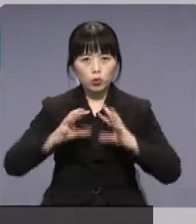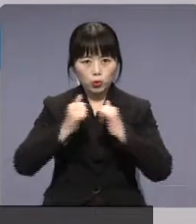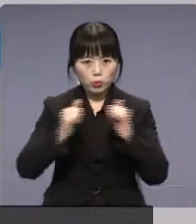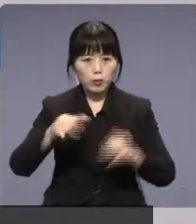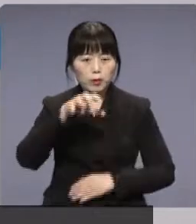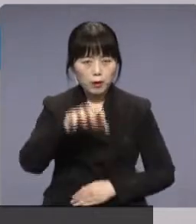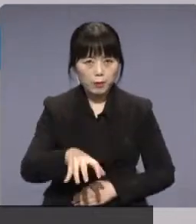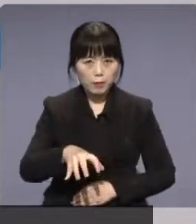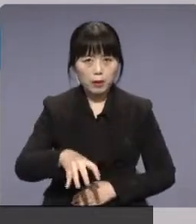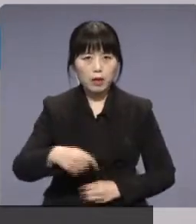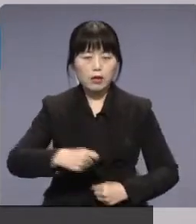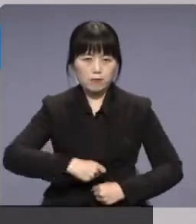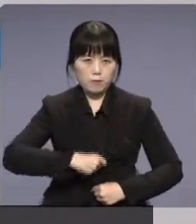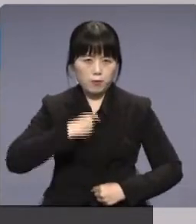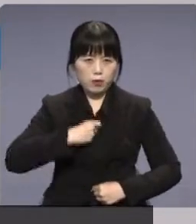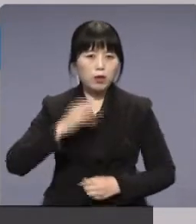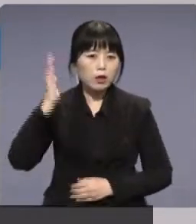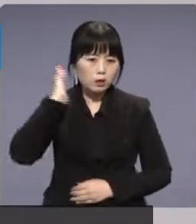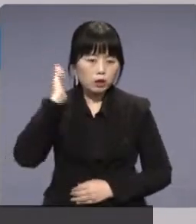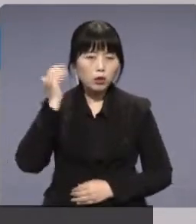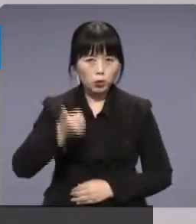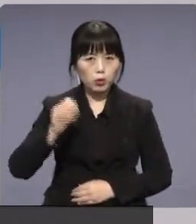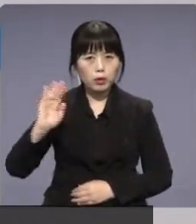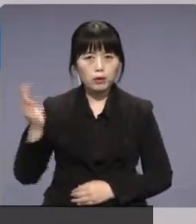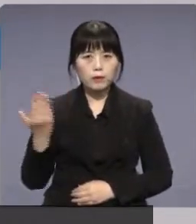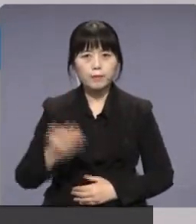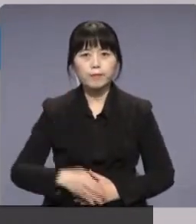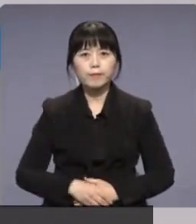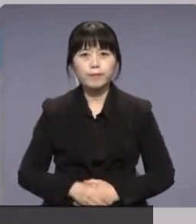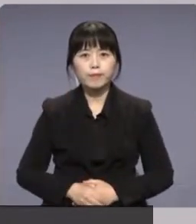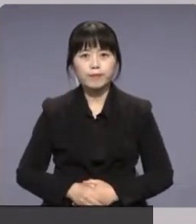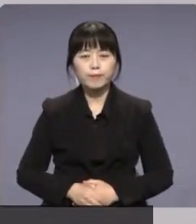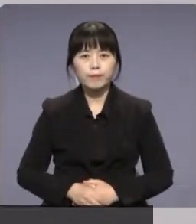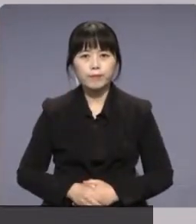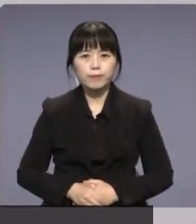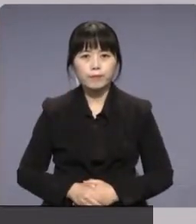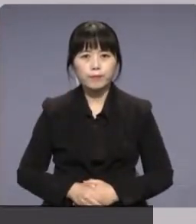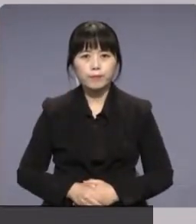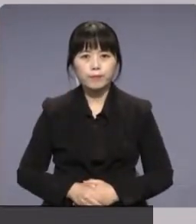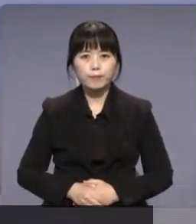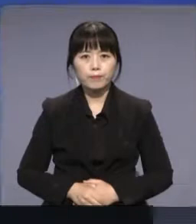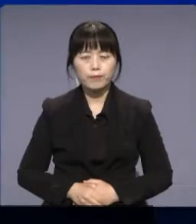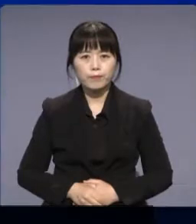국민 앞에 정직한 대통령이 되겠습니다.